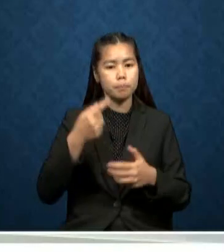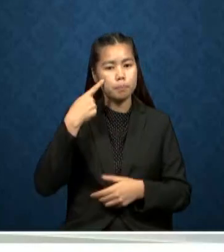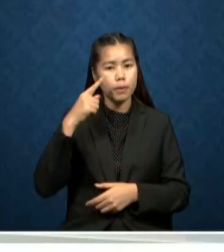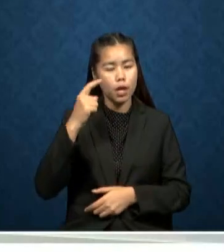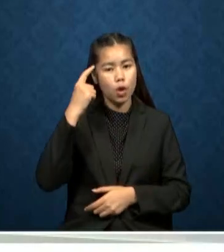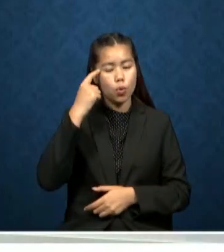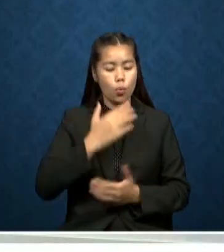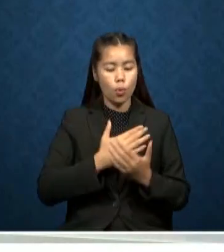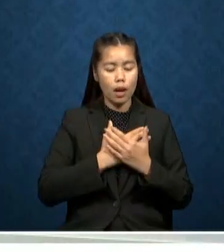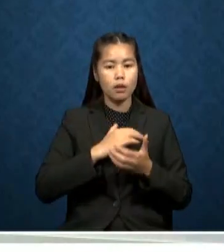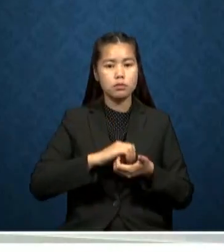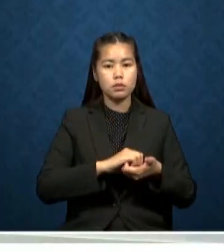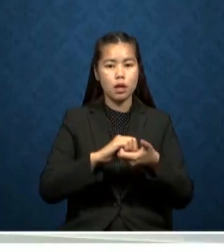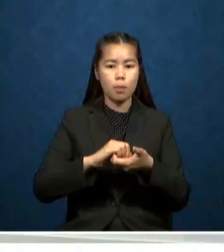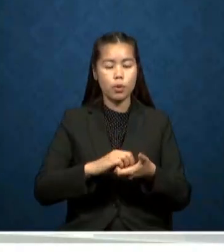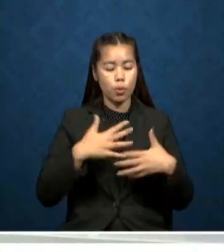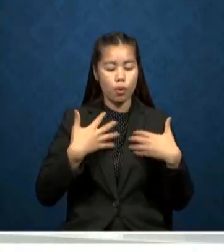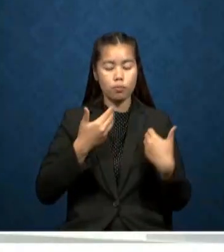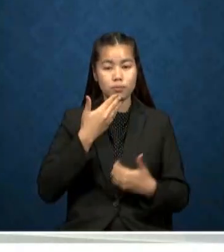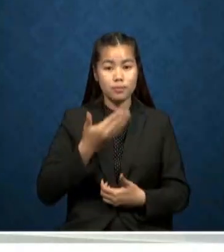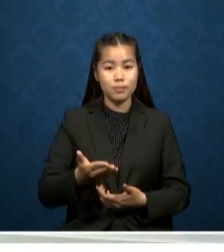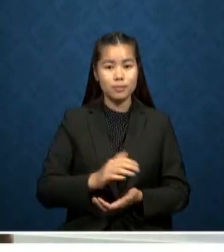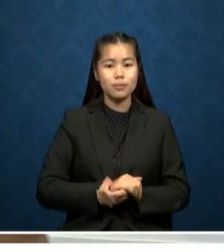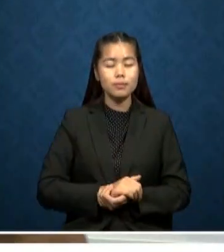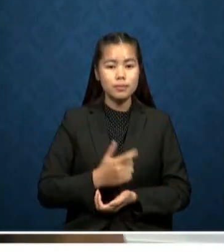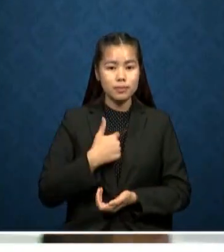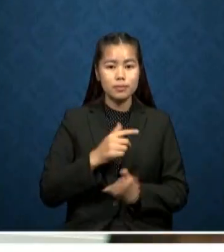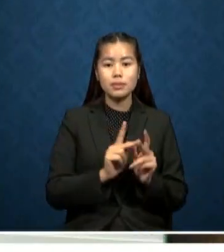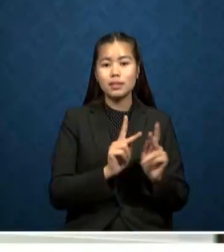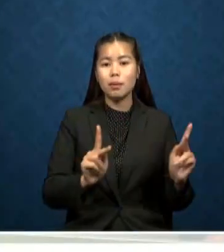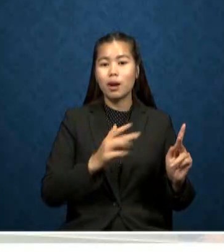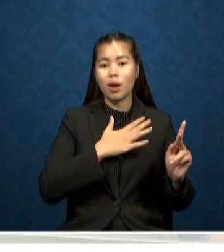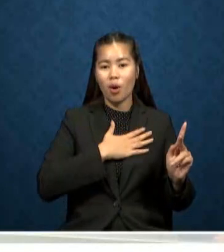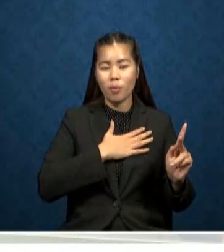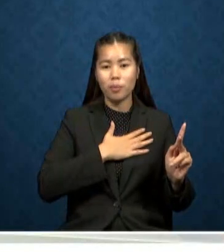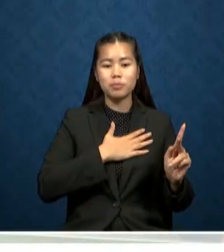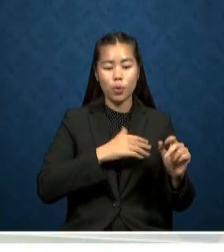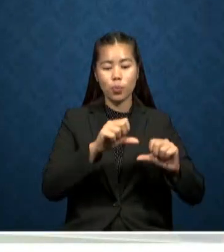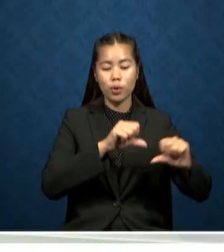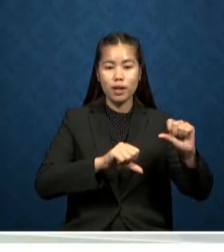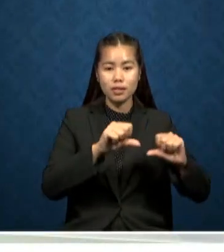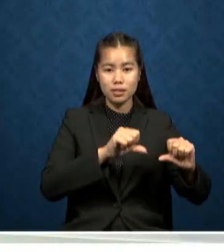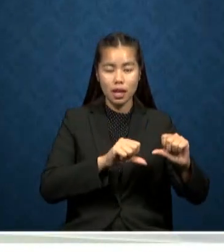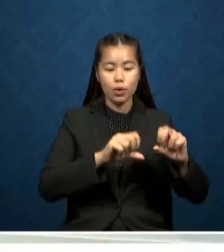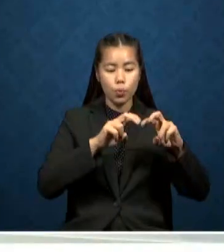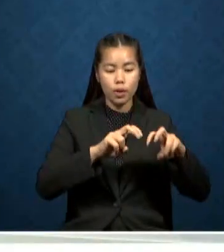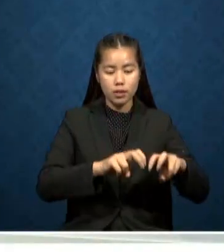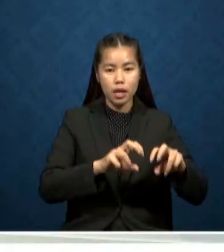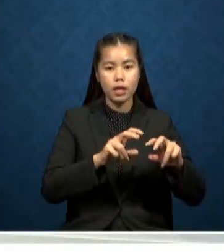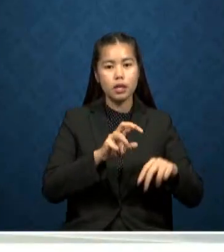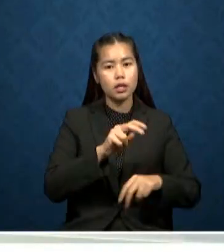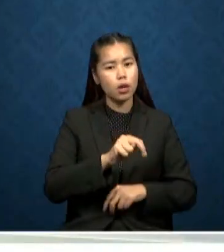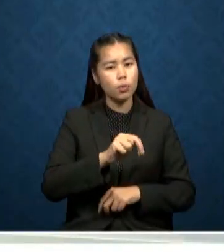สามัคคคีมีสันติสุขยั่งยืนในคณะกรรมาธิการการอุดมศึกษาวิทยาศาสตร์วิจัยและนวัตกรรม